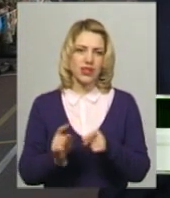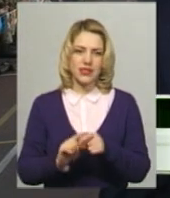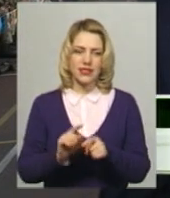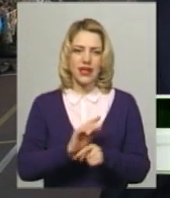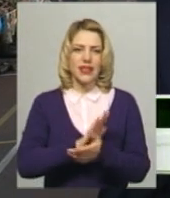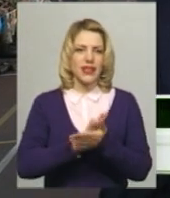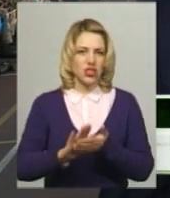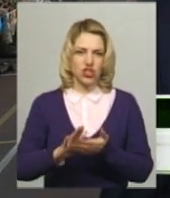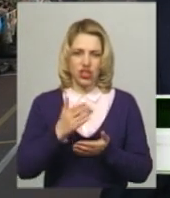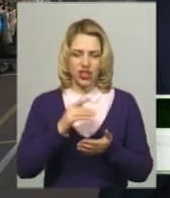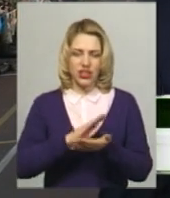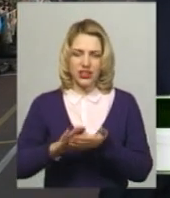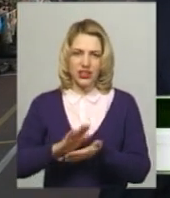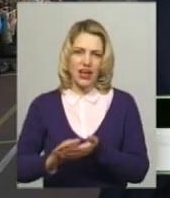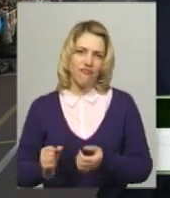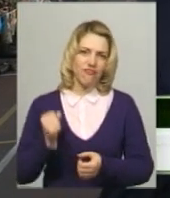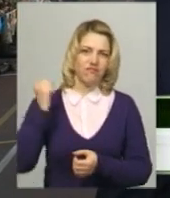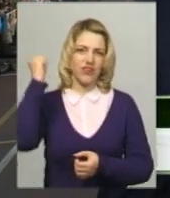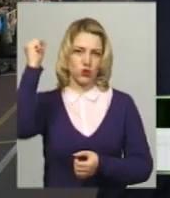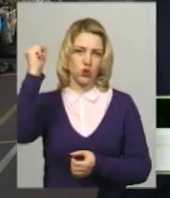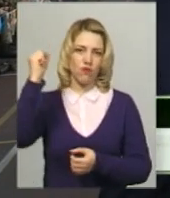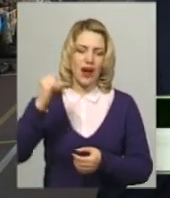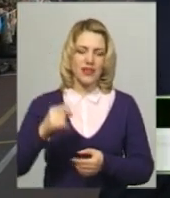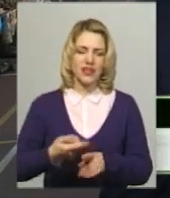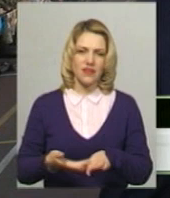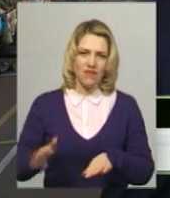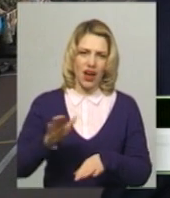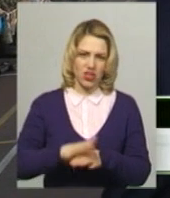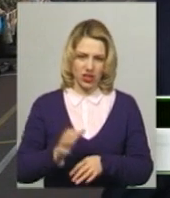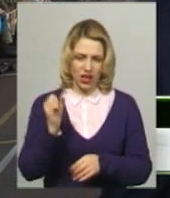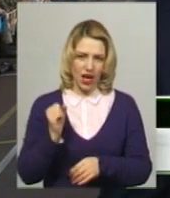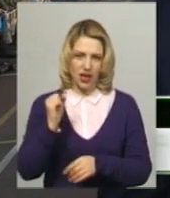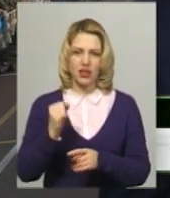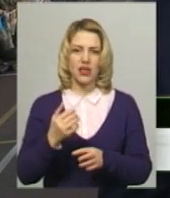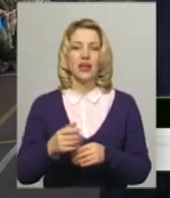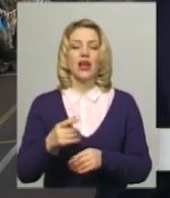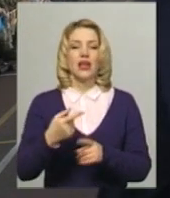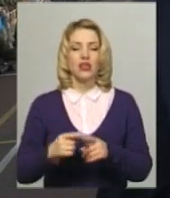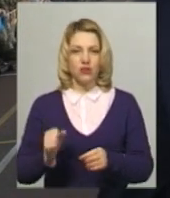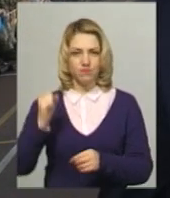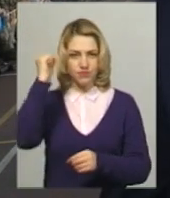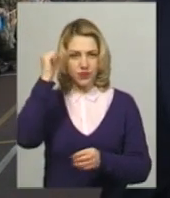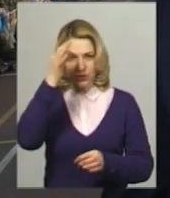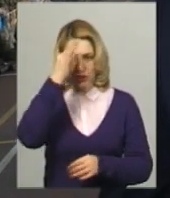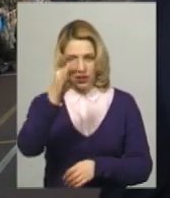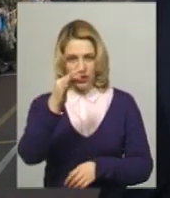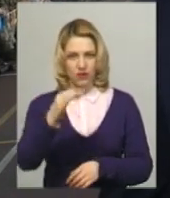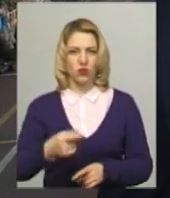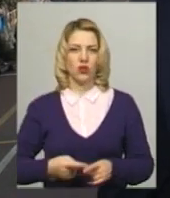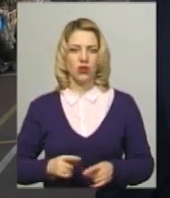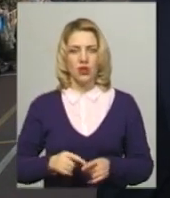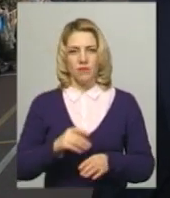нечітке фіксування. Інструмент важкий, і втримати його багато разів впродовж 10 хвилин на висоті з піднятими руками,